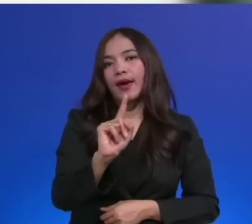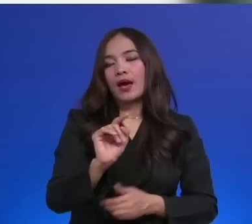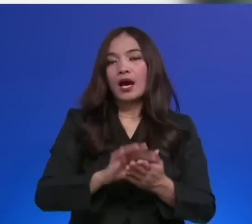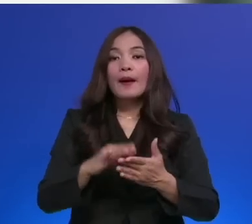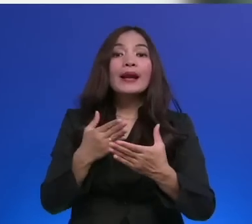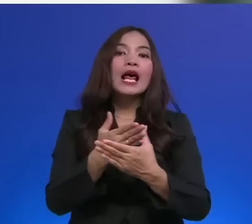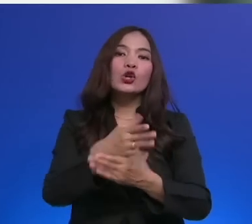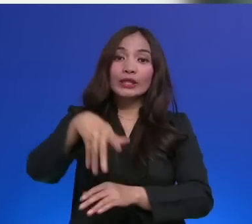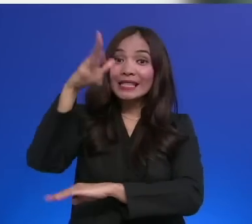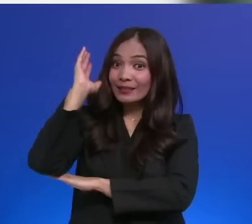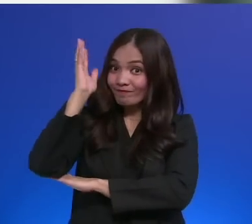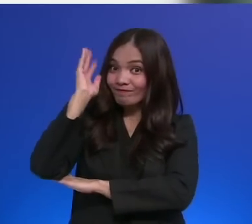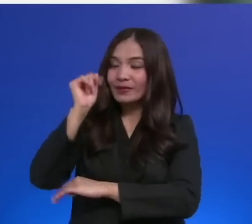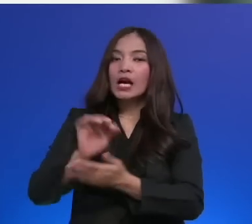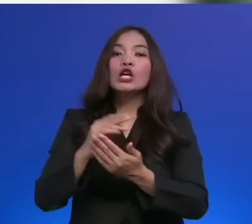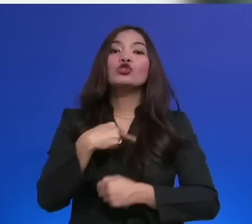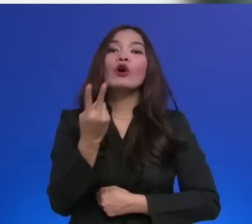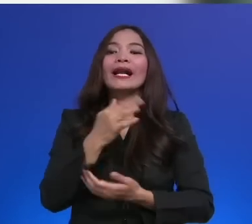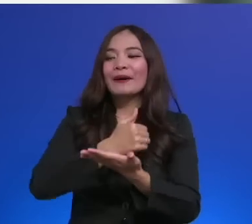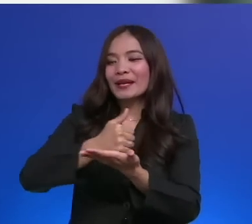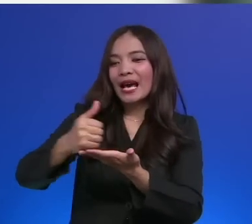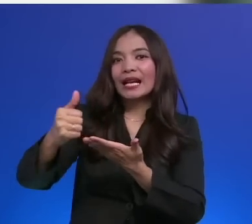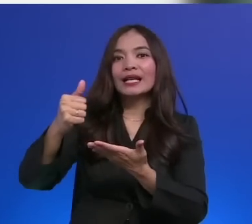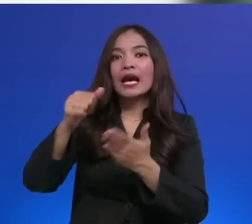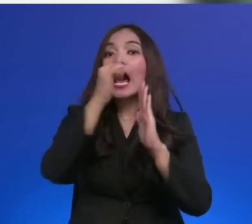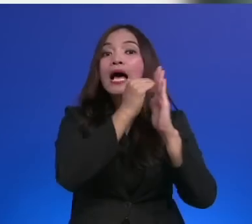pemberitaan suara kebenaran di Wanita Surgawi ini,